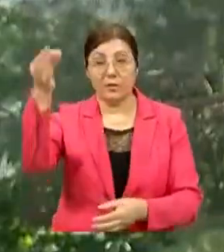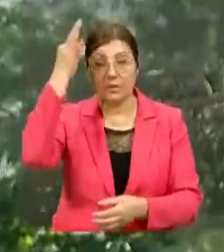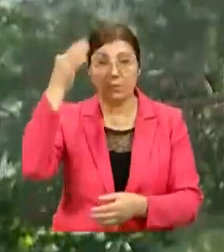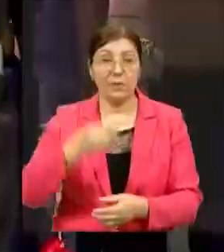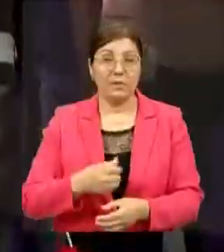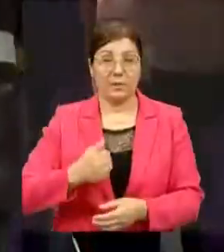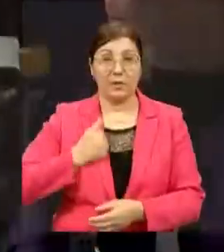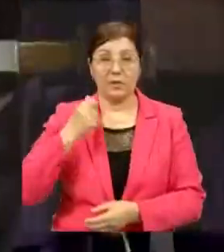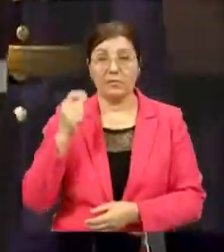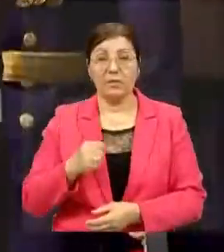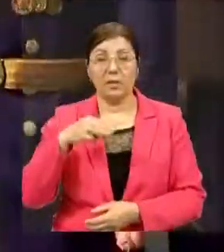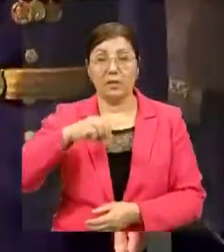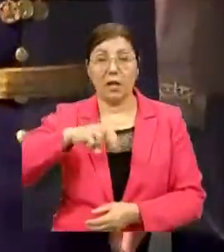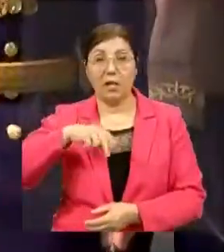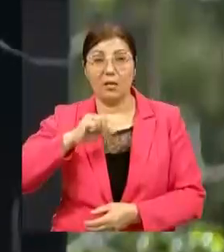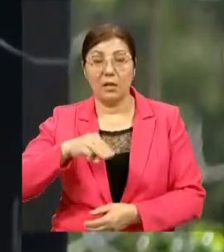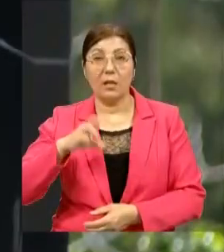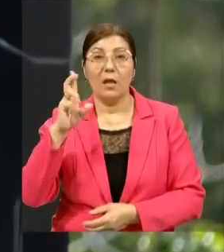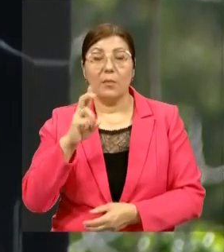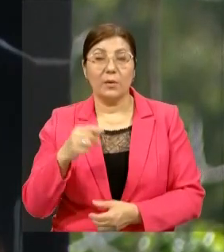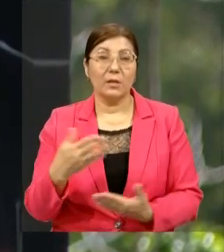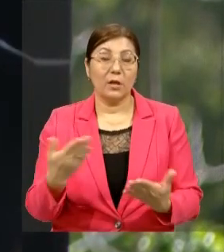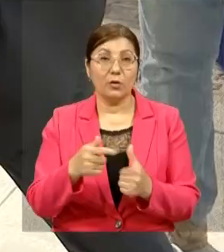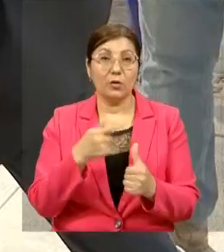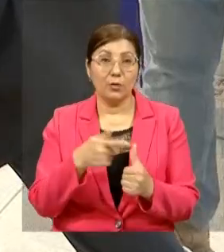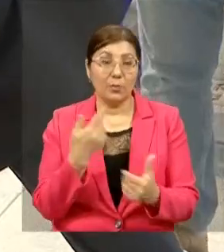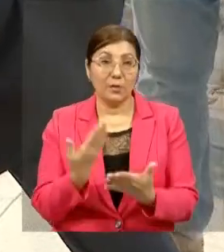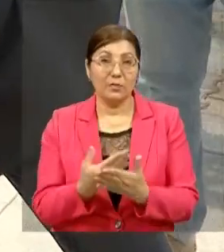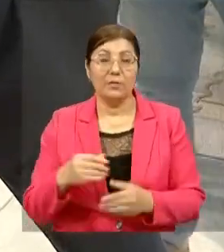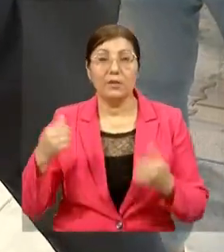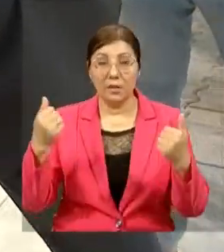героя Советского Союза талгата бигельдинова чьё имя носит